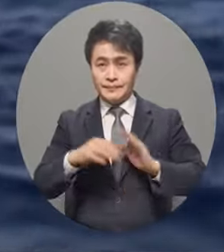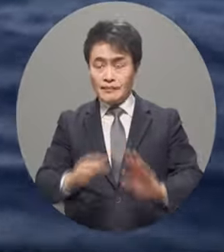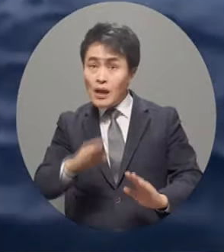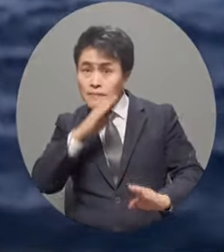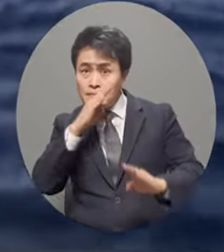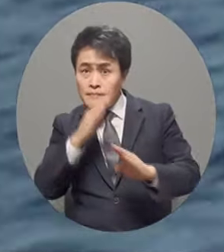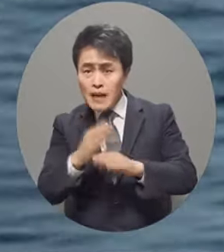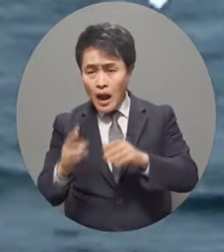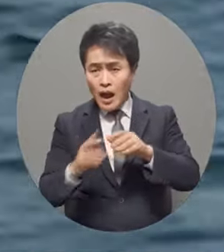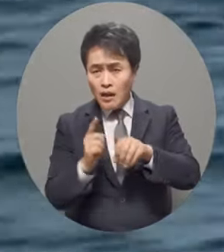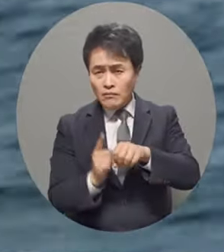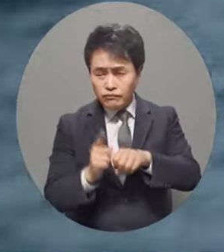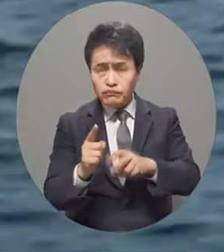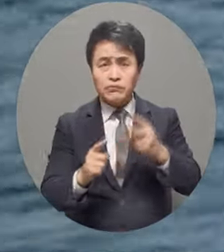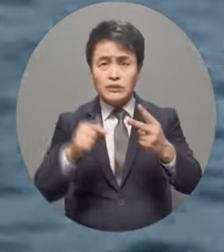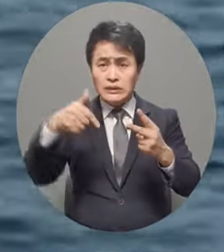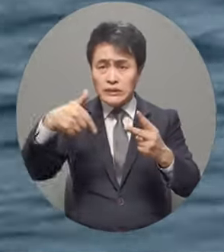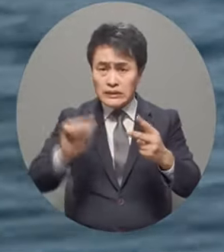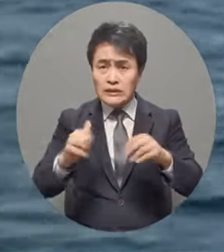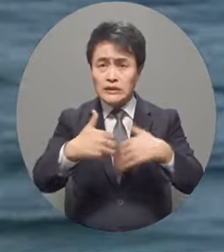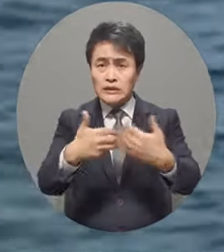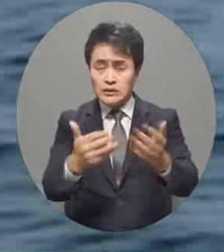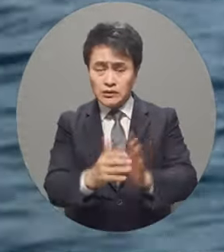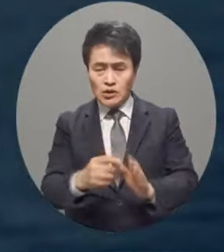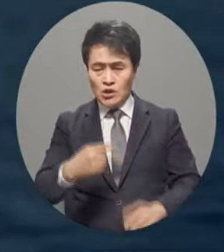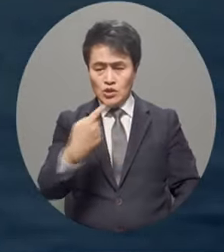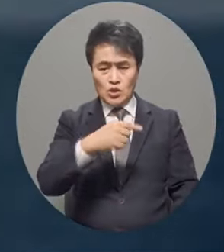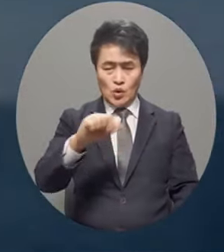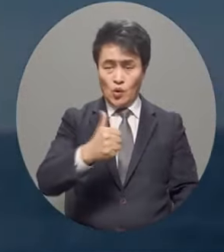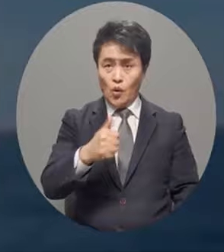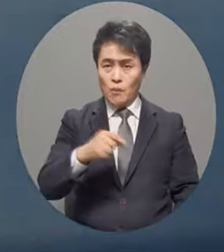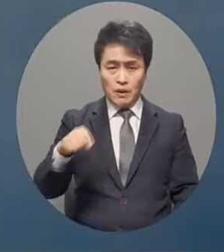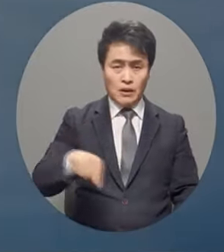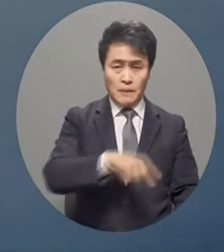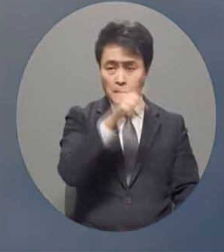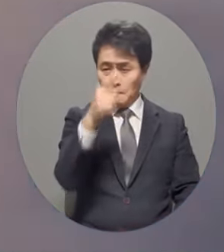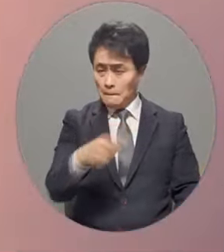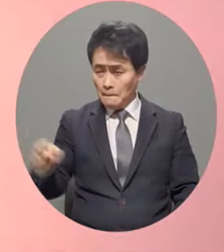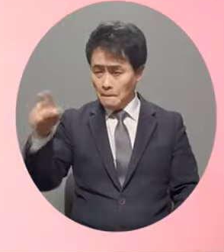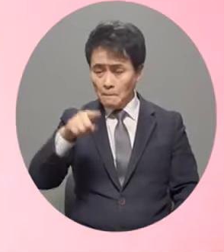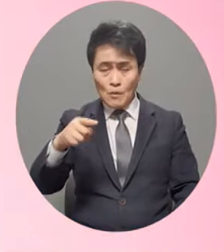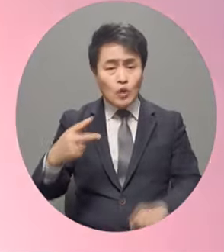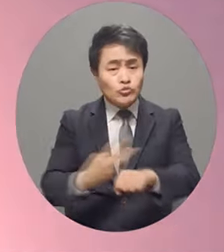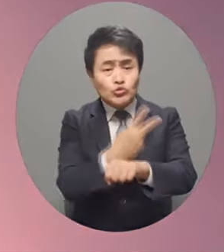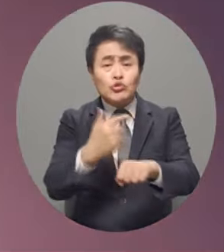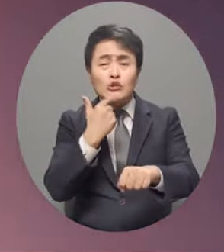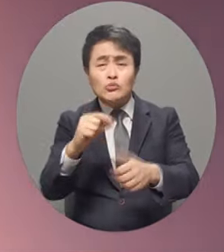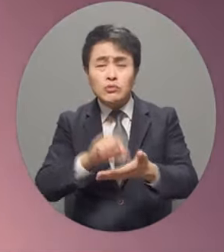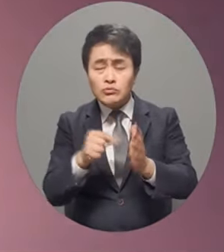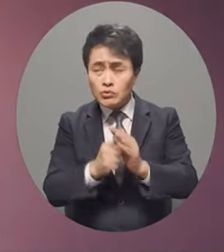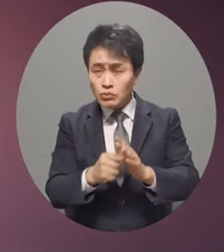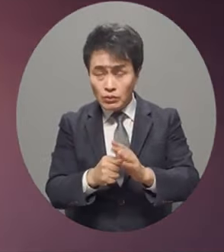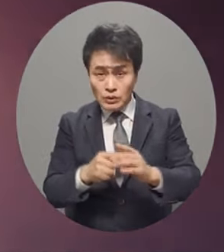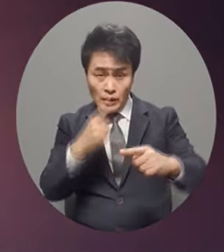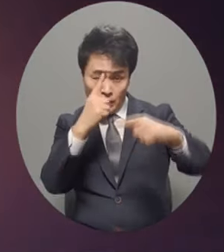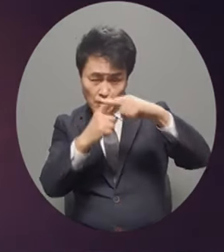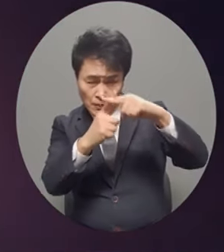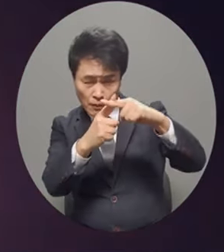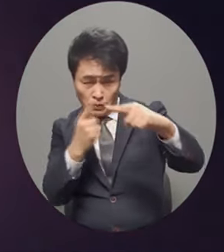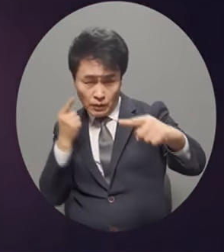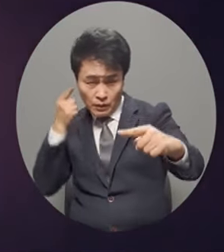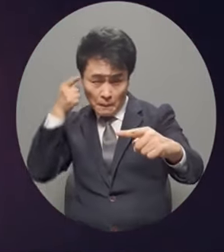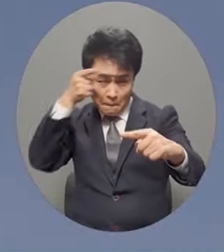북한은 순항미사일 두 기가 1,500km 거리를 팔자형 궤도로 2시간 6분 동안 비행한 뒤 표적에